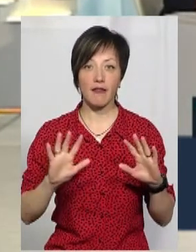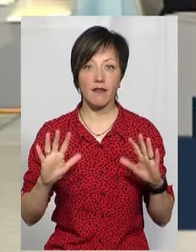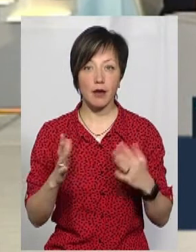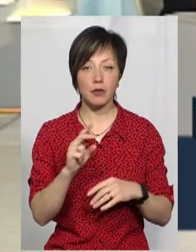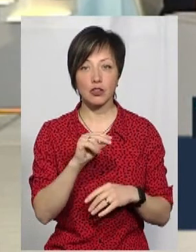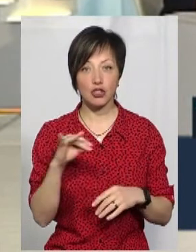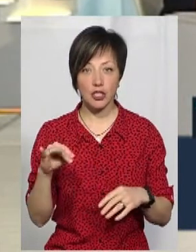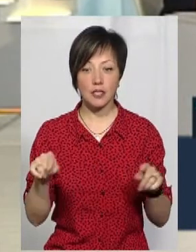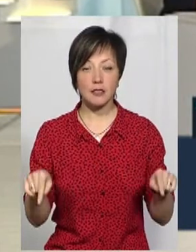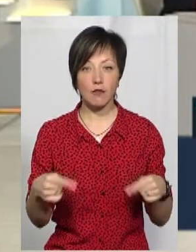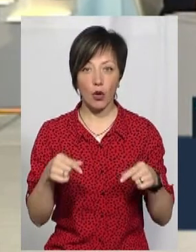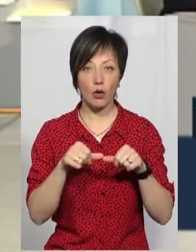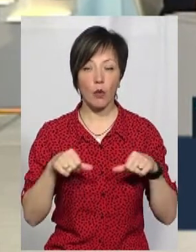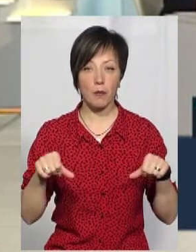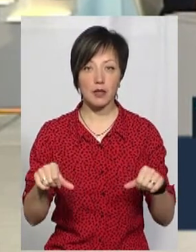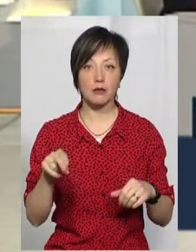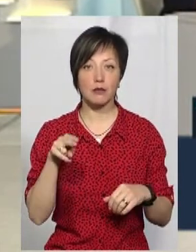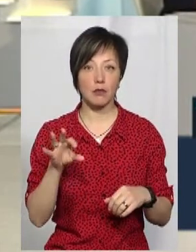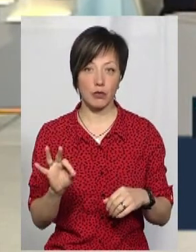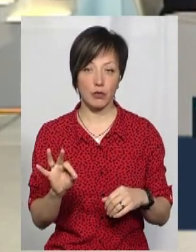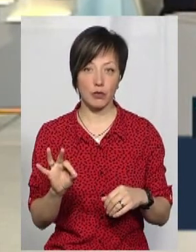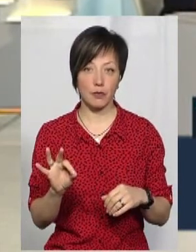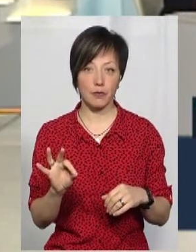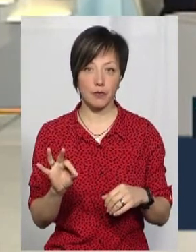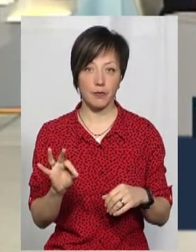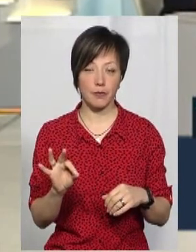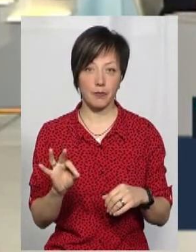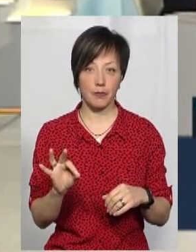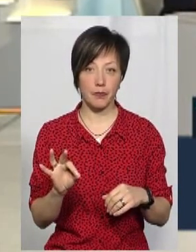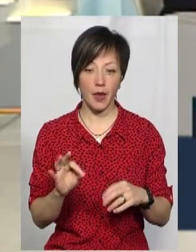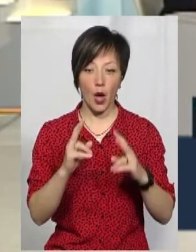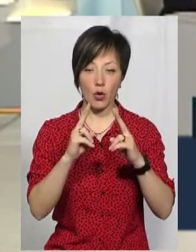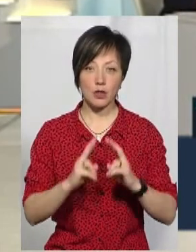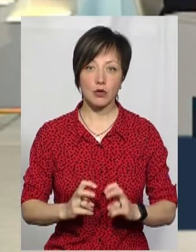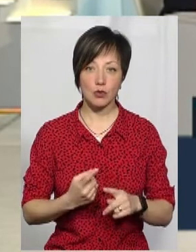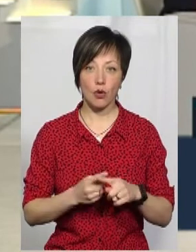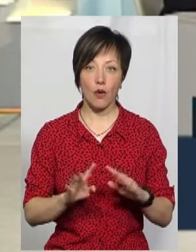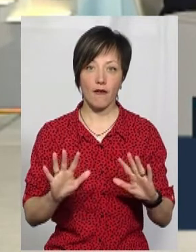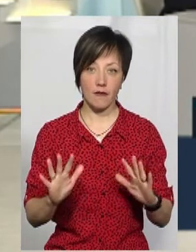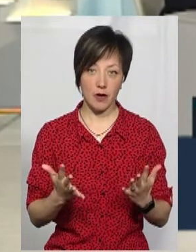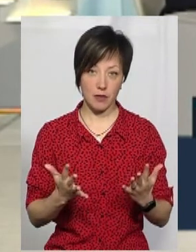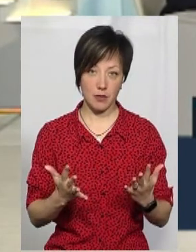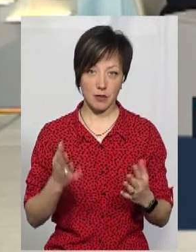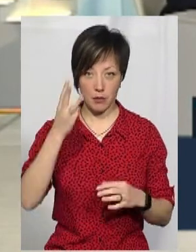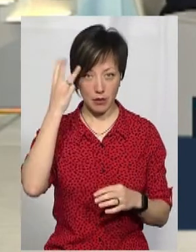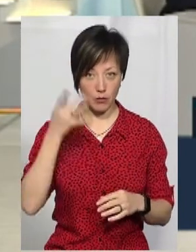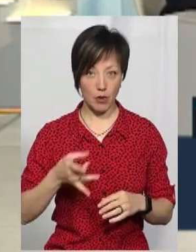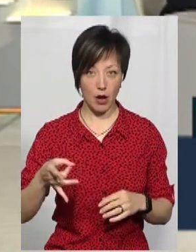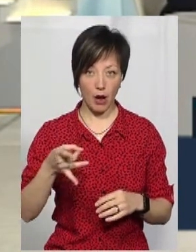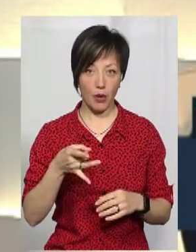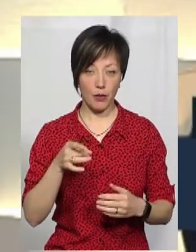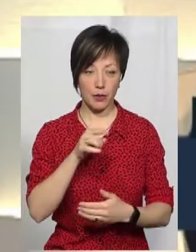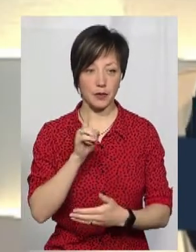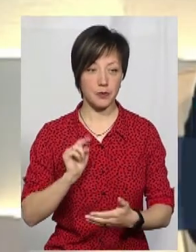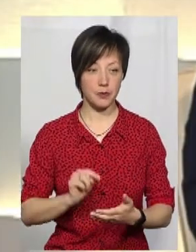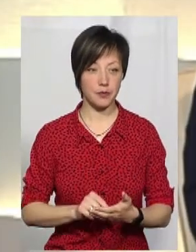чи створена якась комісія по розслідуванню цього випадку, який стався в Хмельницькому районі? Дякую